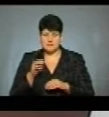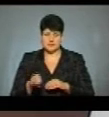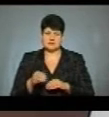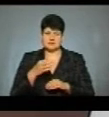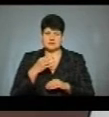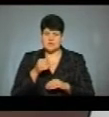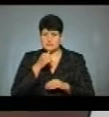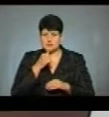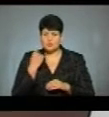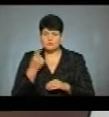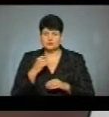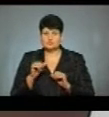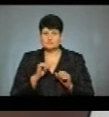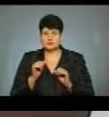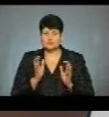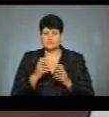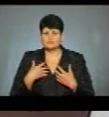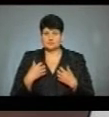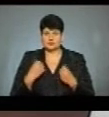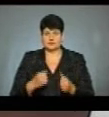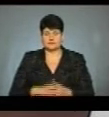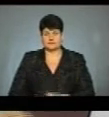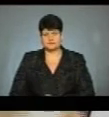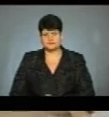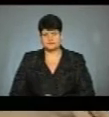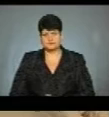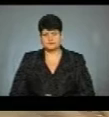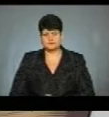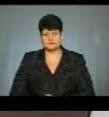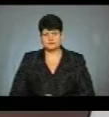експерт обласного управління охорони здоров'я Надія Гулько.